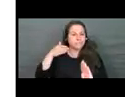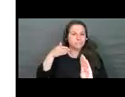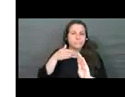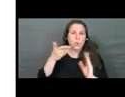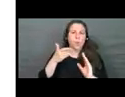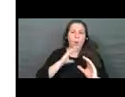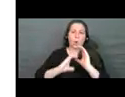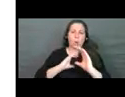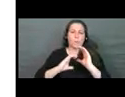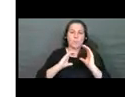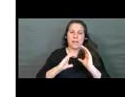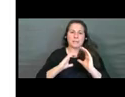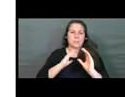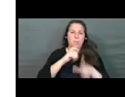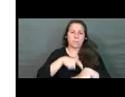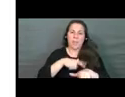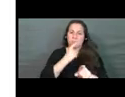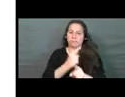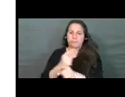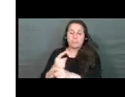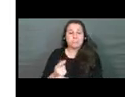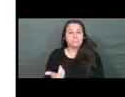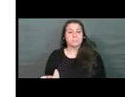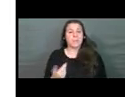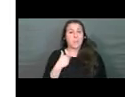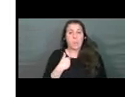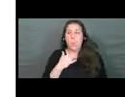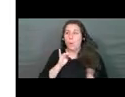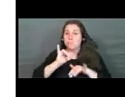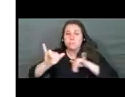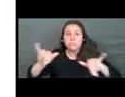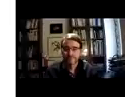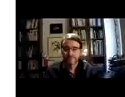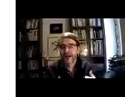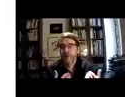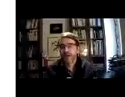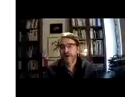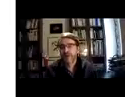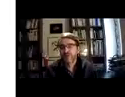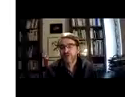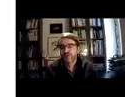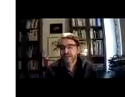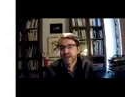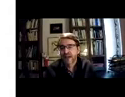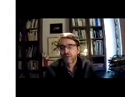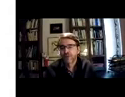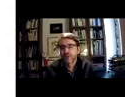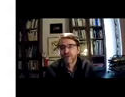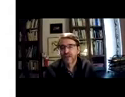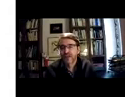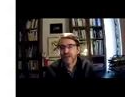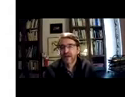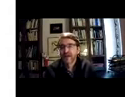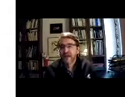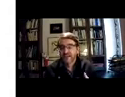tout le monde. Pourquoi est-ce qu'on vous envoie à la maison? Tout le monde est chez les clients. Nous, on offre de l'accompagnement, on fait du soutien à nos consultants